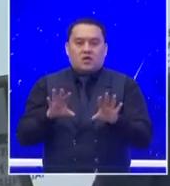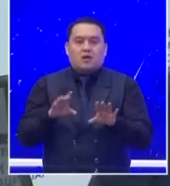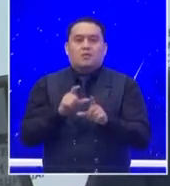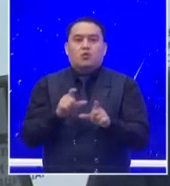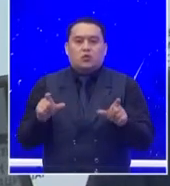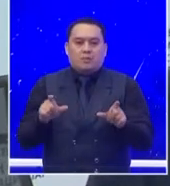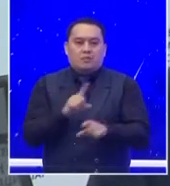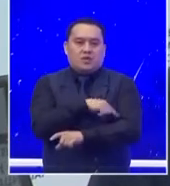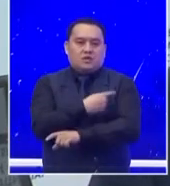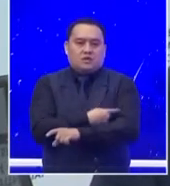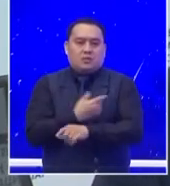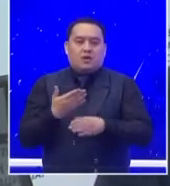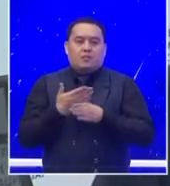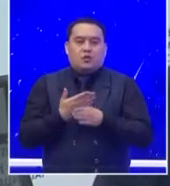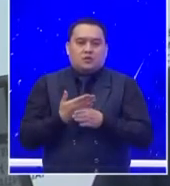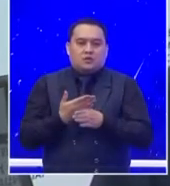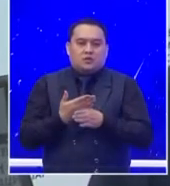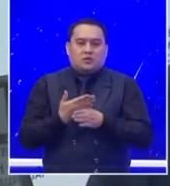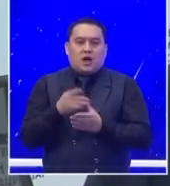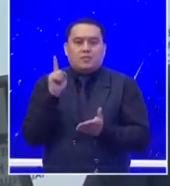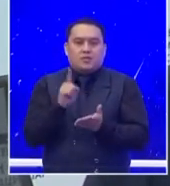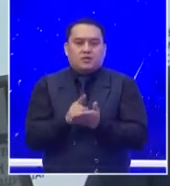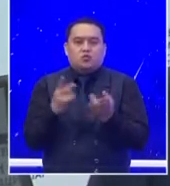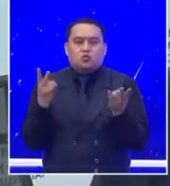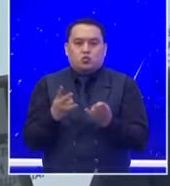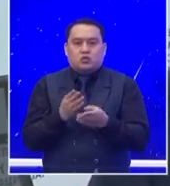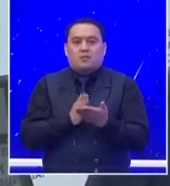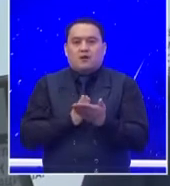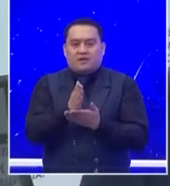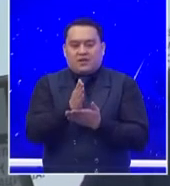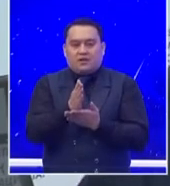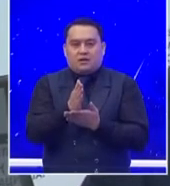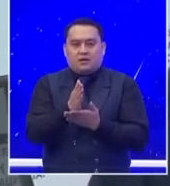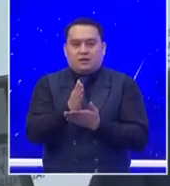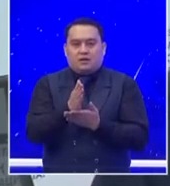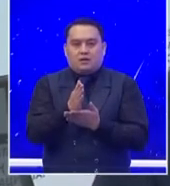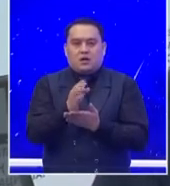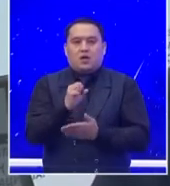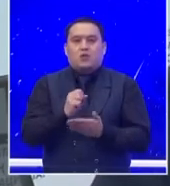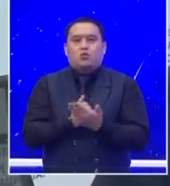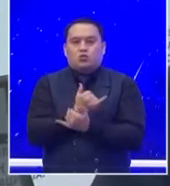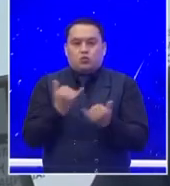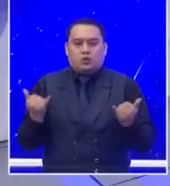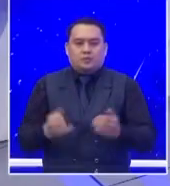пациентам, медицинским работникам, что обязательно, то есть, должно быть направление для получения вот КТ, МРТ услуг.